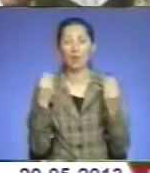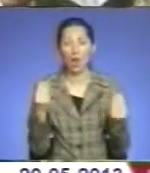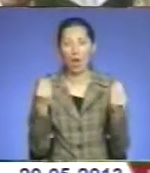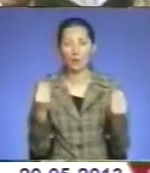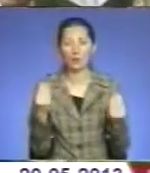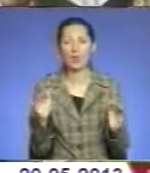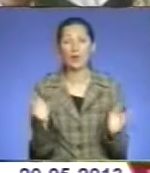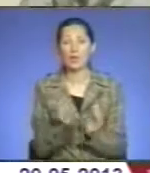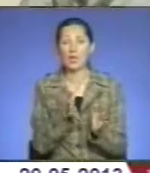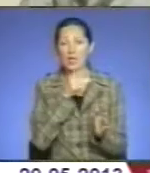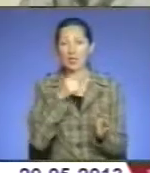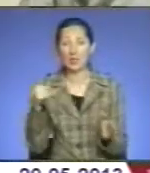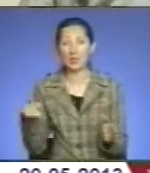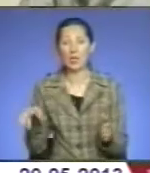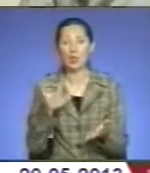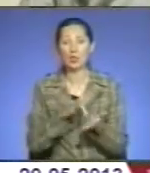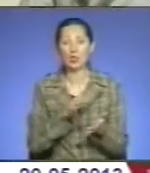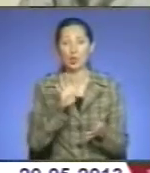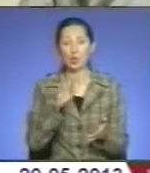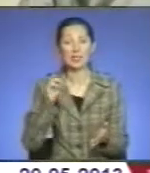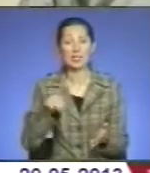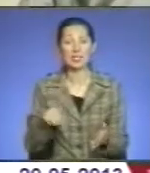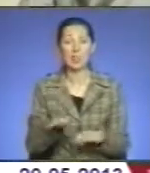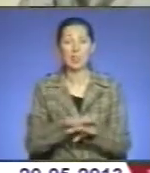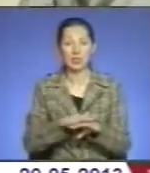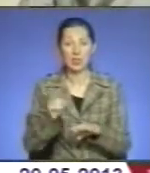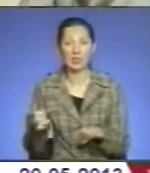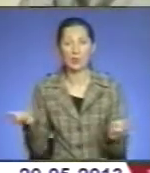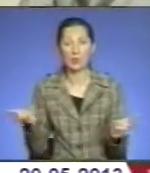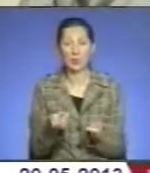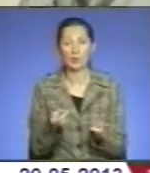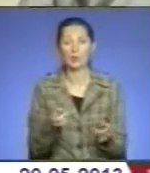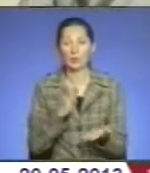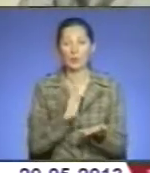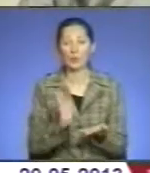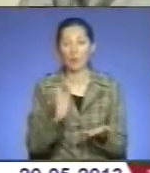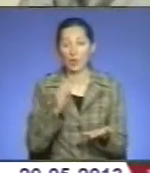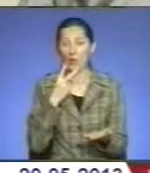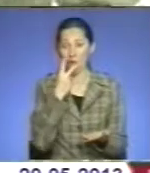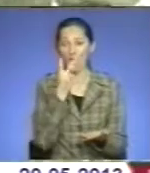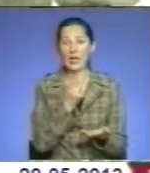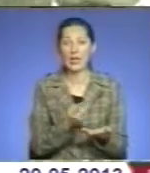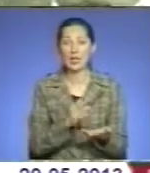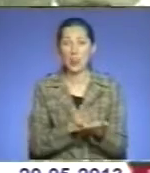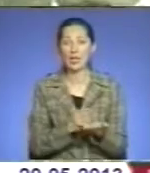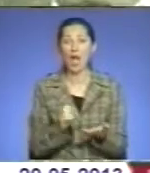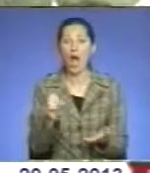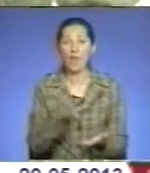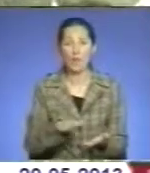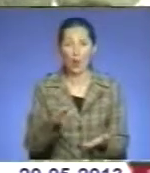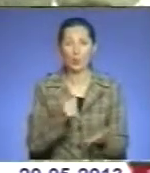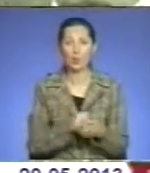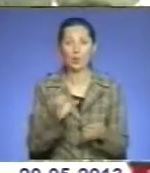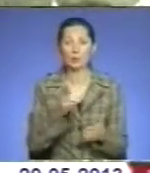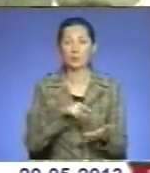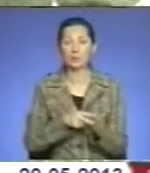терміни містечку з 4-тисячним населенням потрібно придбати обличчя європейського. До серпня тут планується зробити